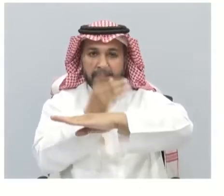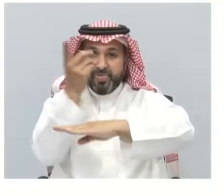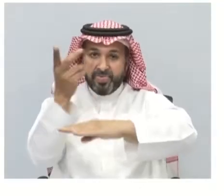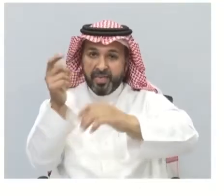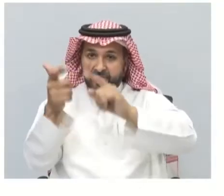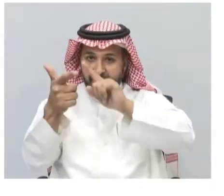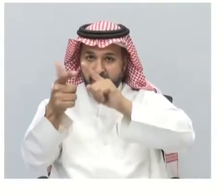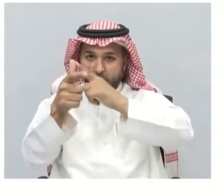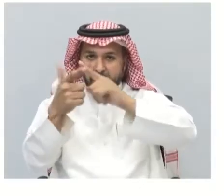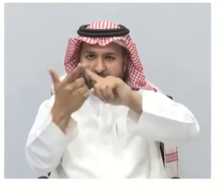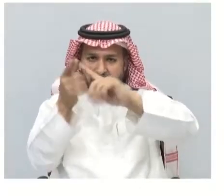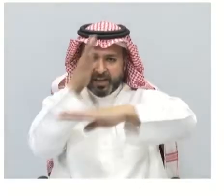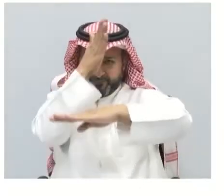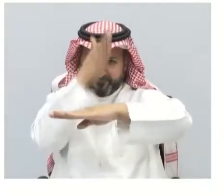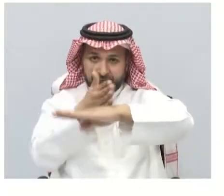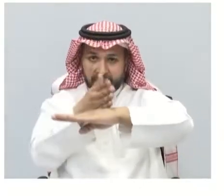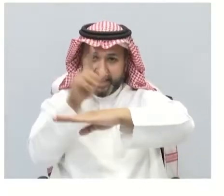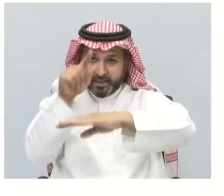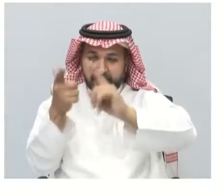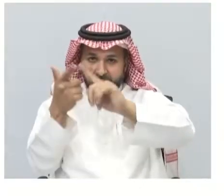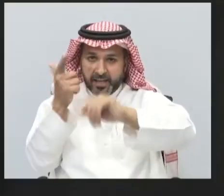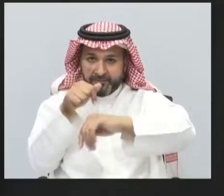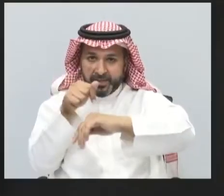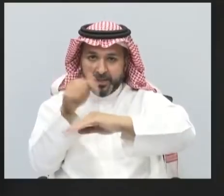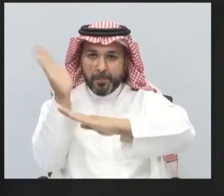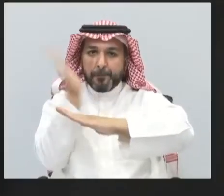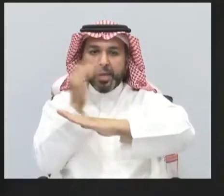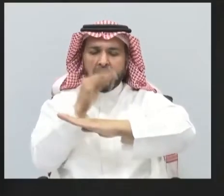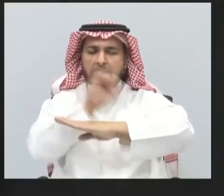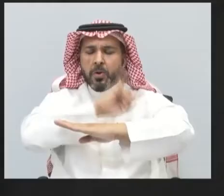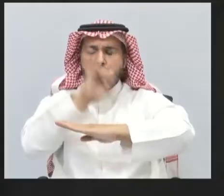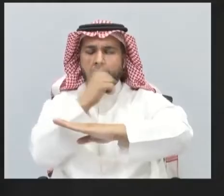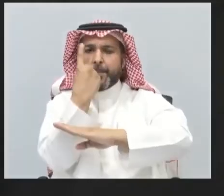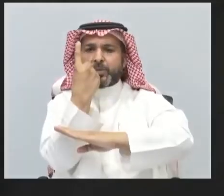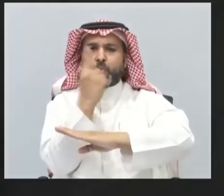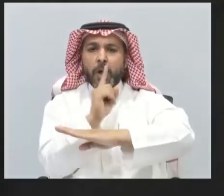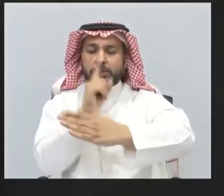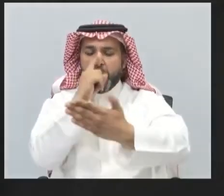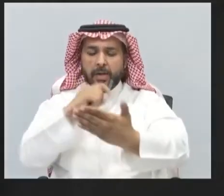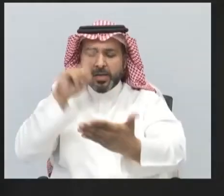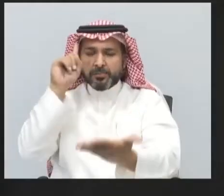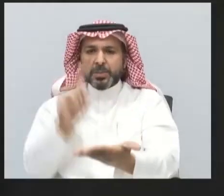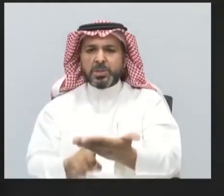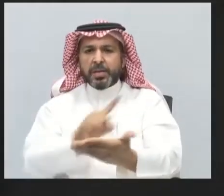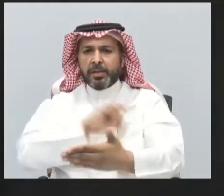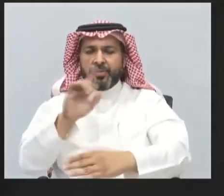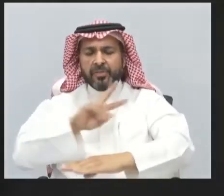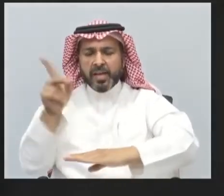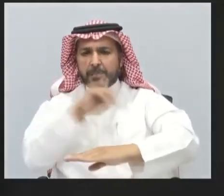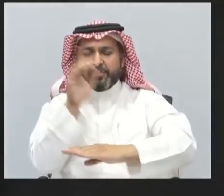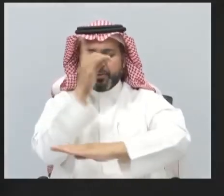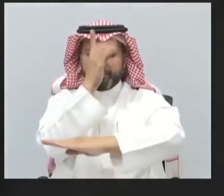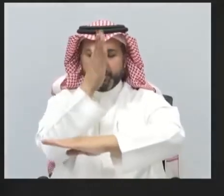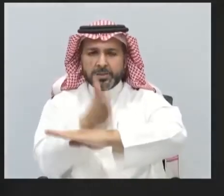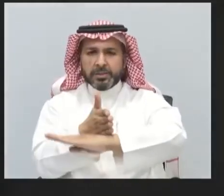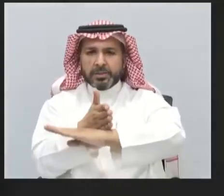المعلوم اللي هو ام يعني مستحيل يكون في عندي مستقيمين يمران بالنقطه بي ويكون عمودي على ذلك المستقيم